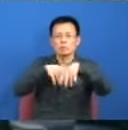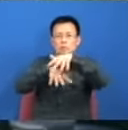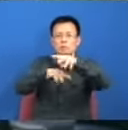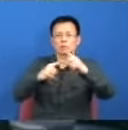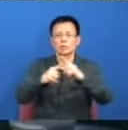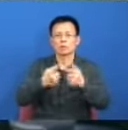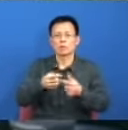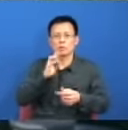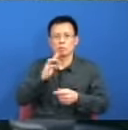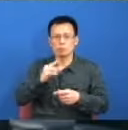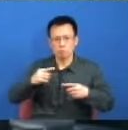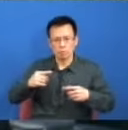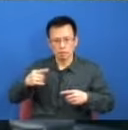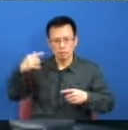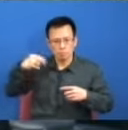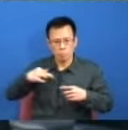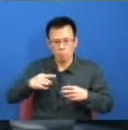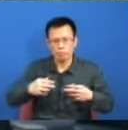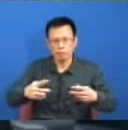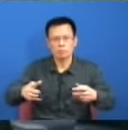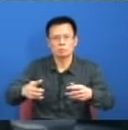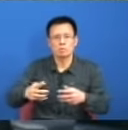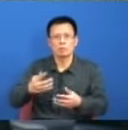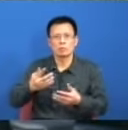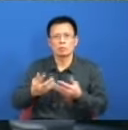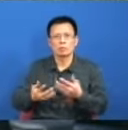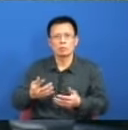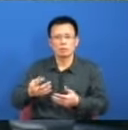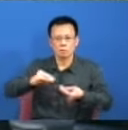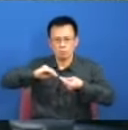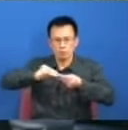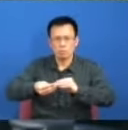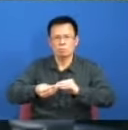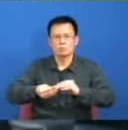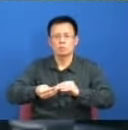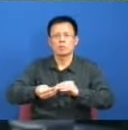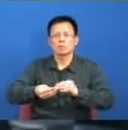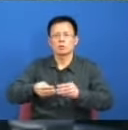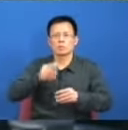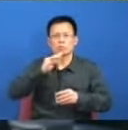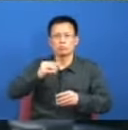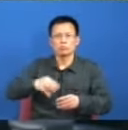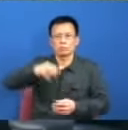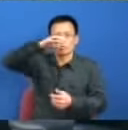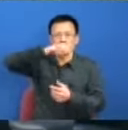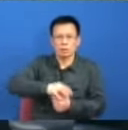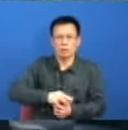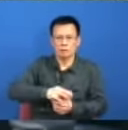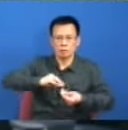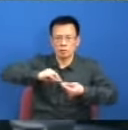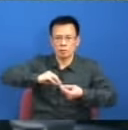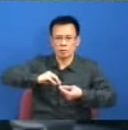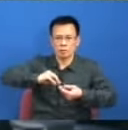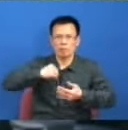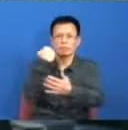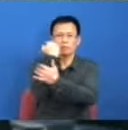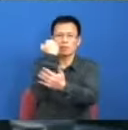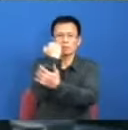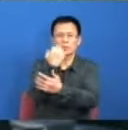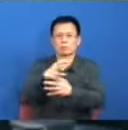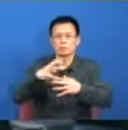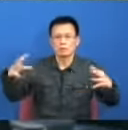趨勢係咁發展落去咧。我好擔心調翻轉頭會唔會係越高壓個反抗係越大？咁我諗